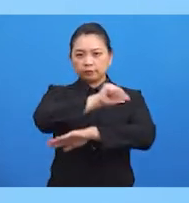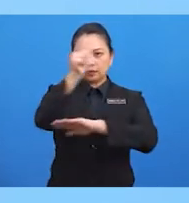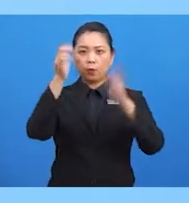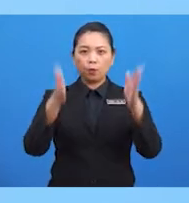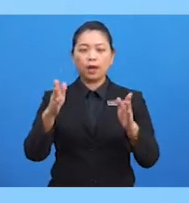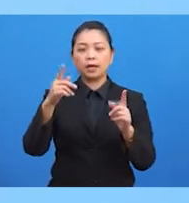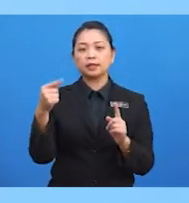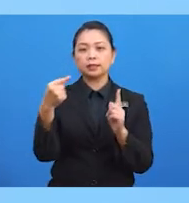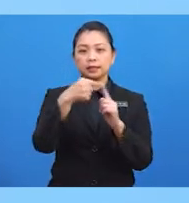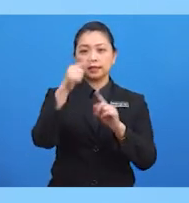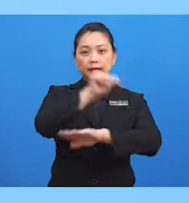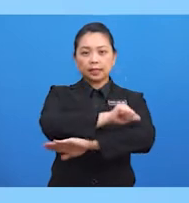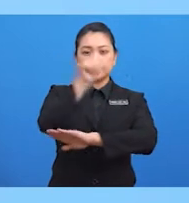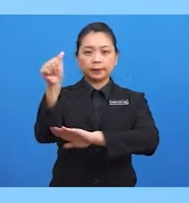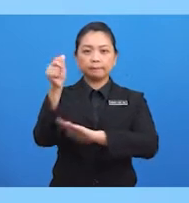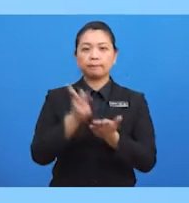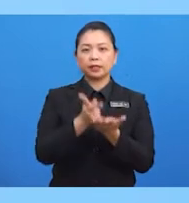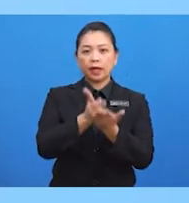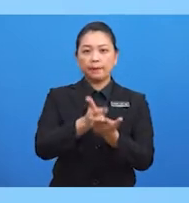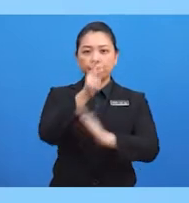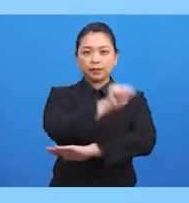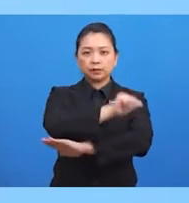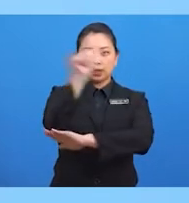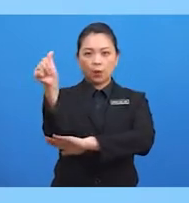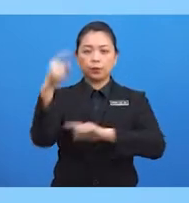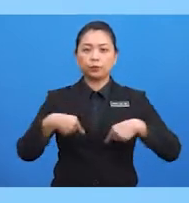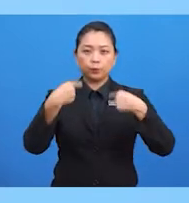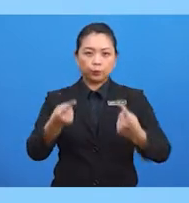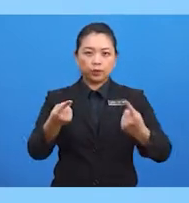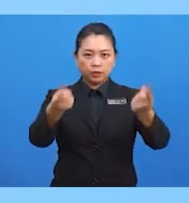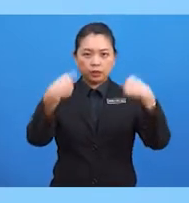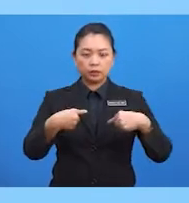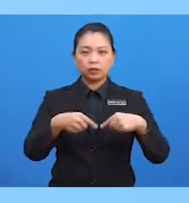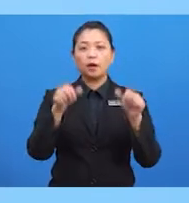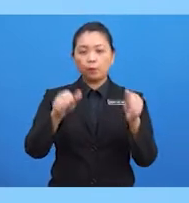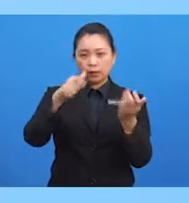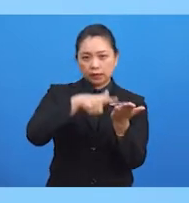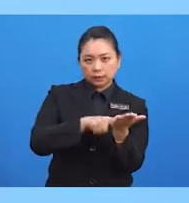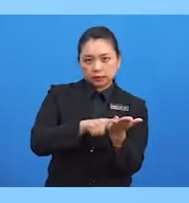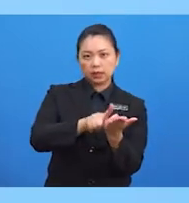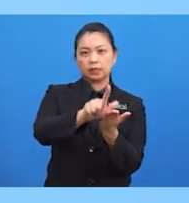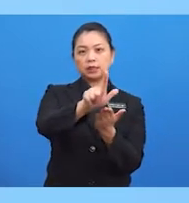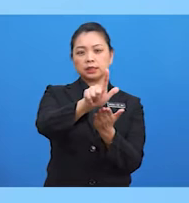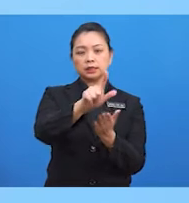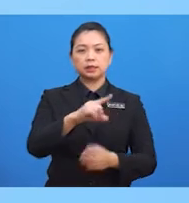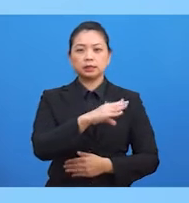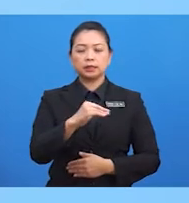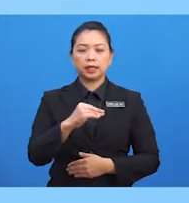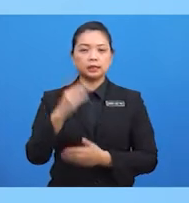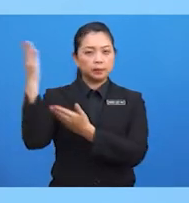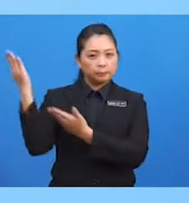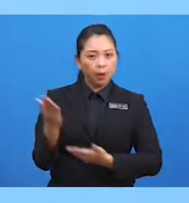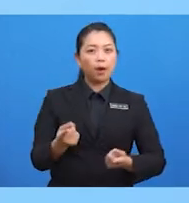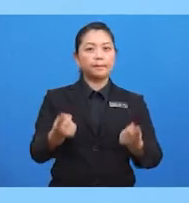angkasa lepas. Kapal angkasa ulang-alik boleh dilancarkan dan dibawa